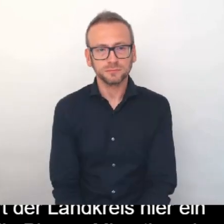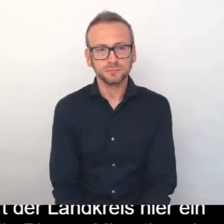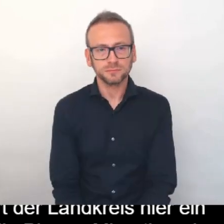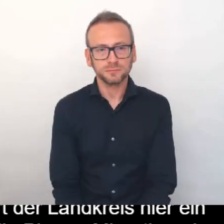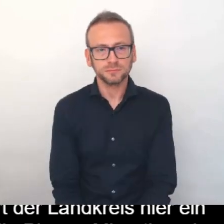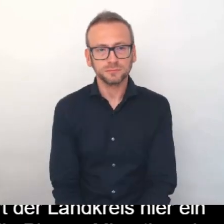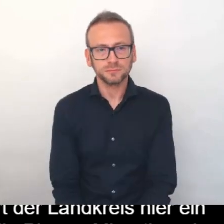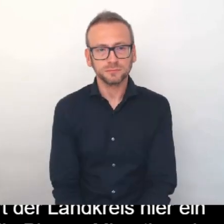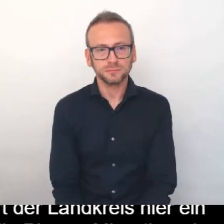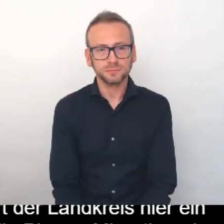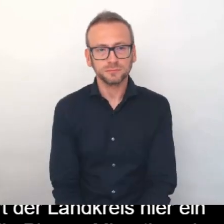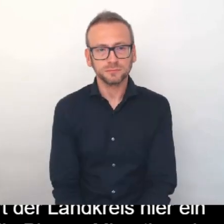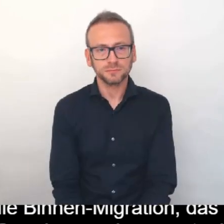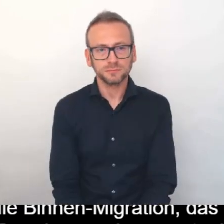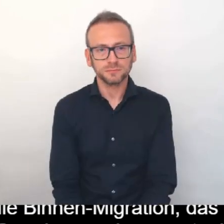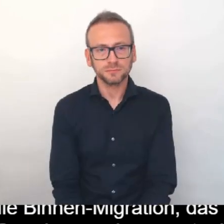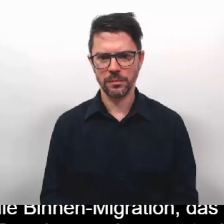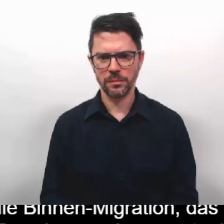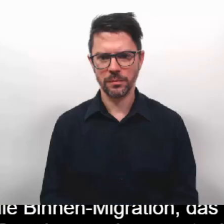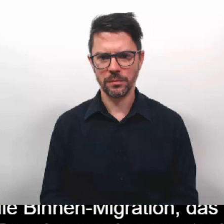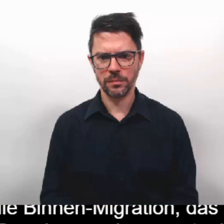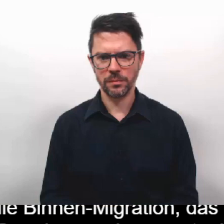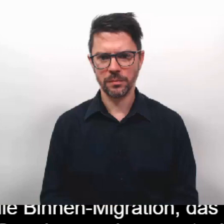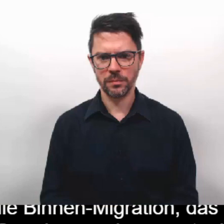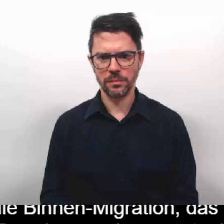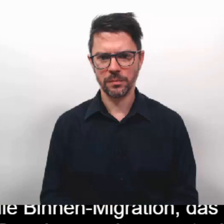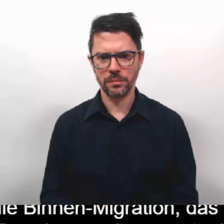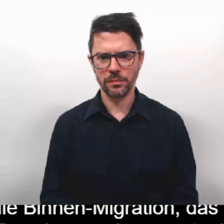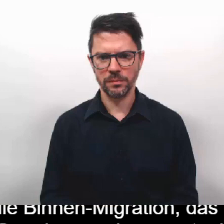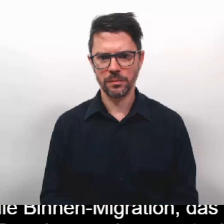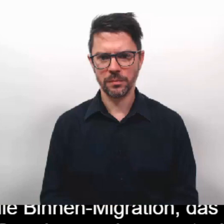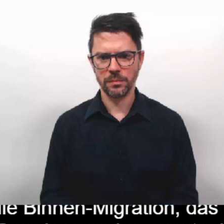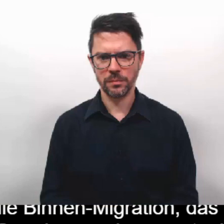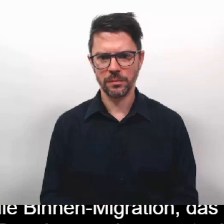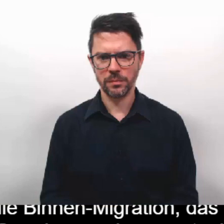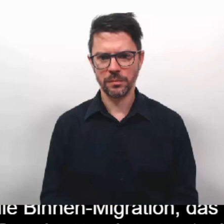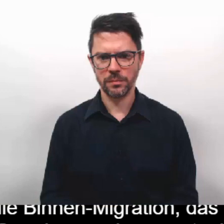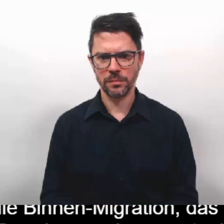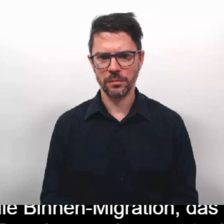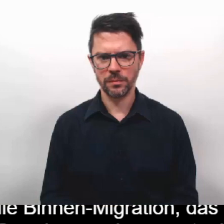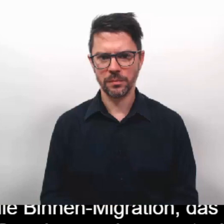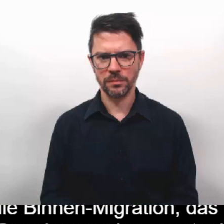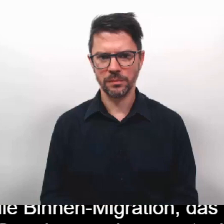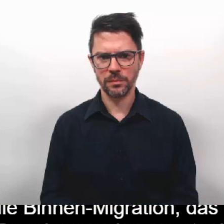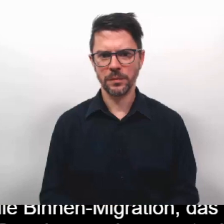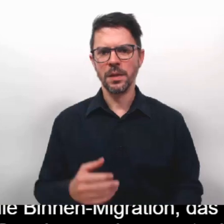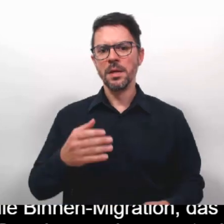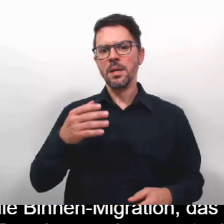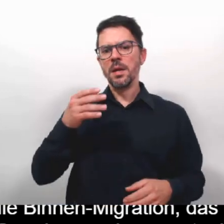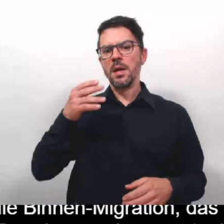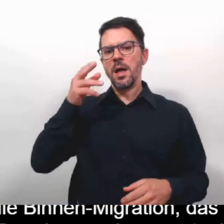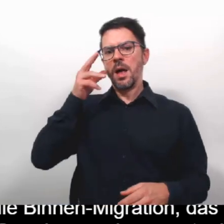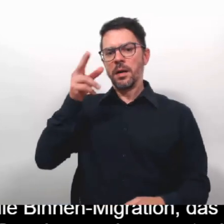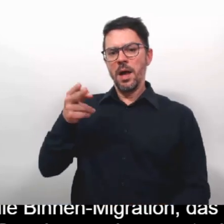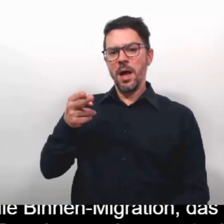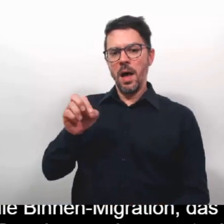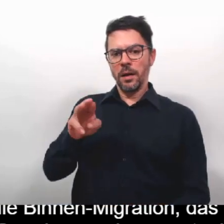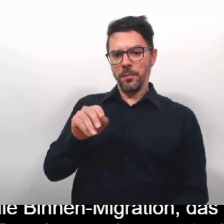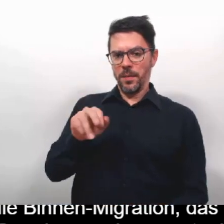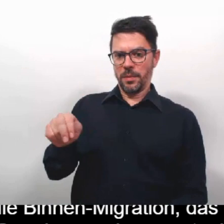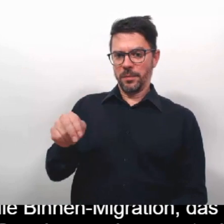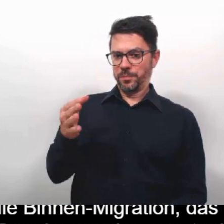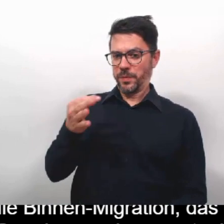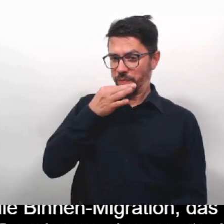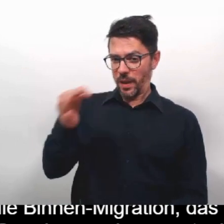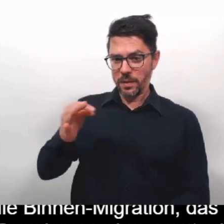er in einem Bereich jetzt war, der Risikogebiet ist, sich genau zu überlegen, wo er